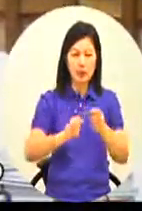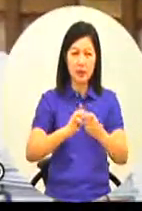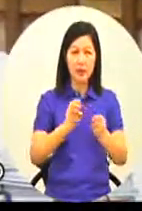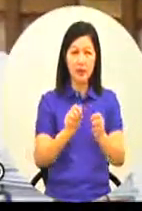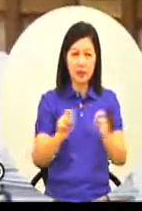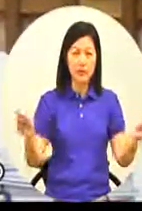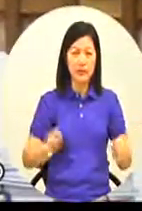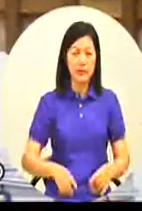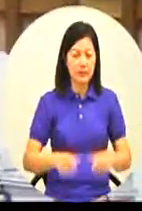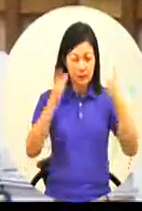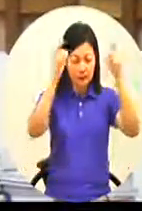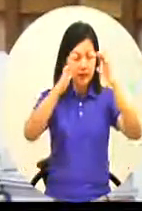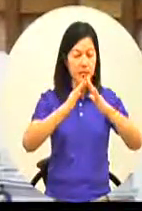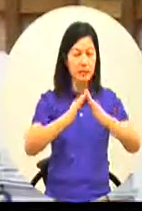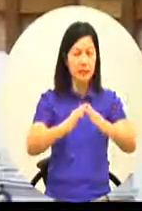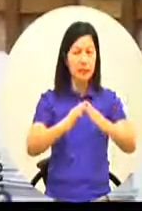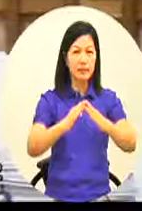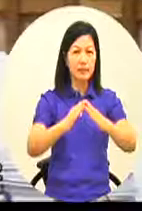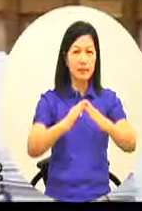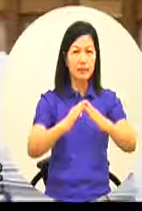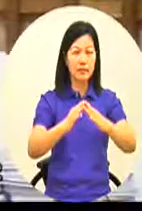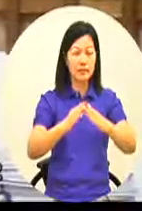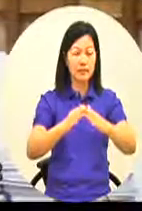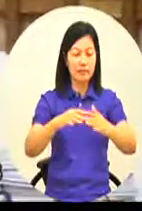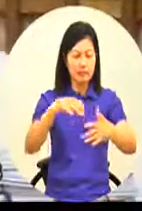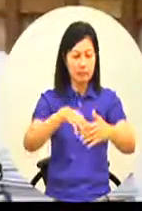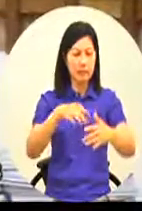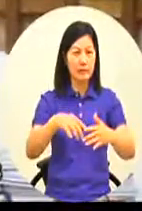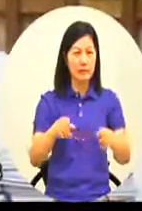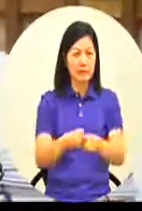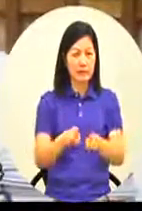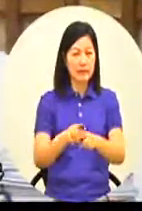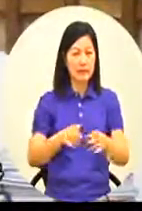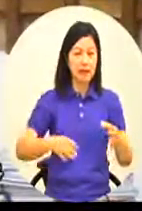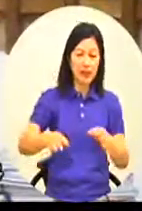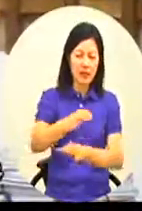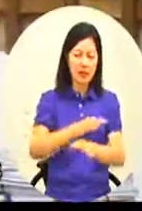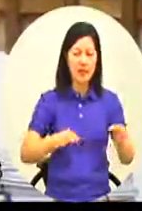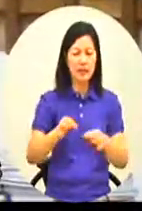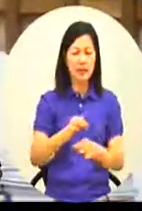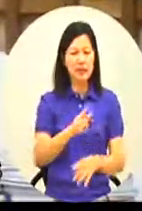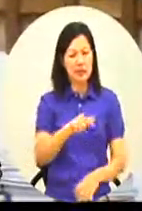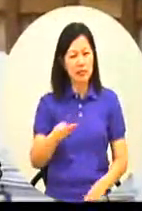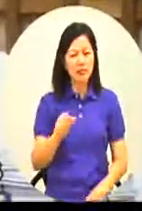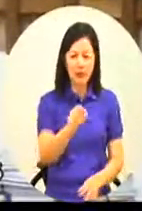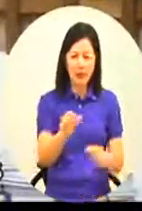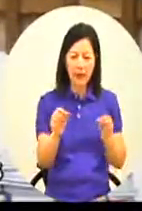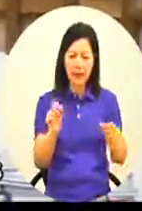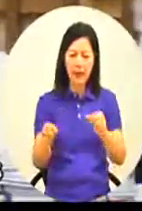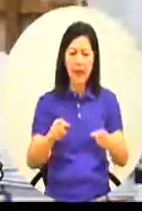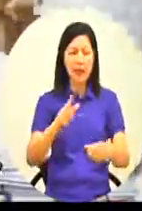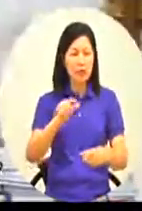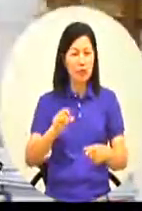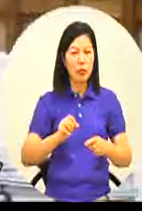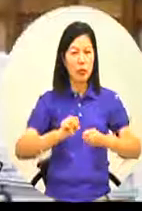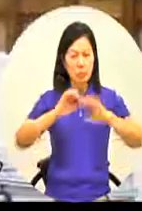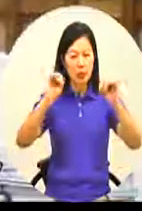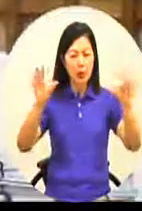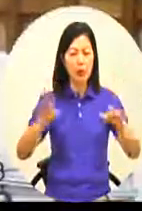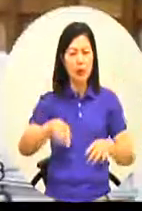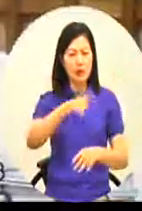涵盖高雄市啦。一般顶个经济买物件啦，甲产品的推销全部切割落